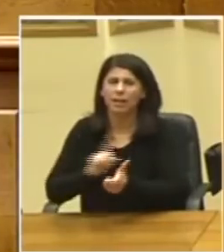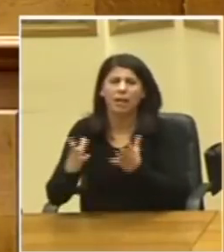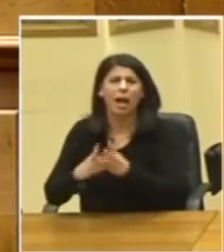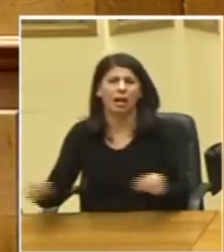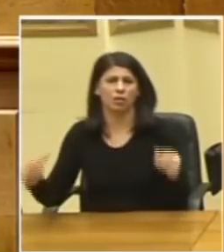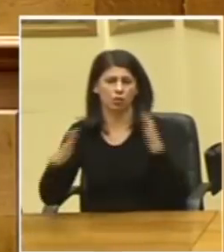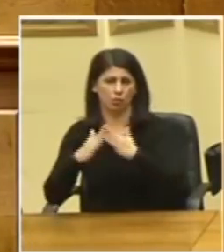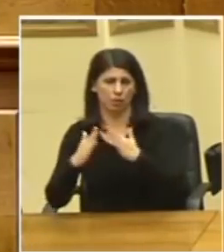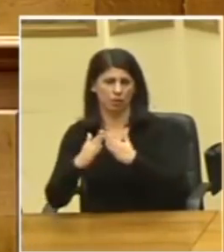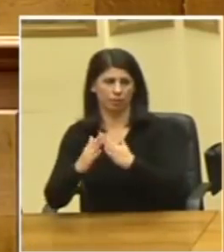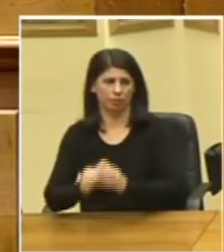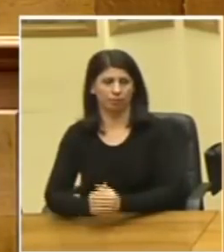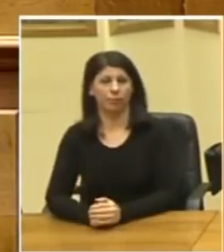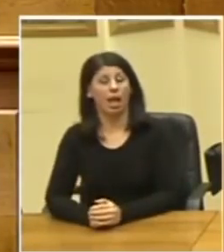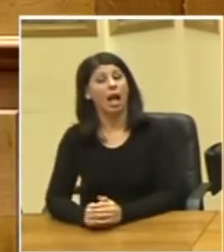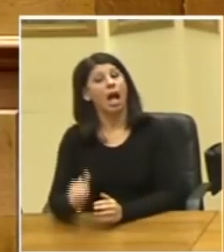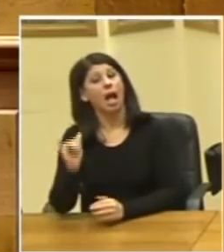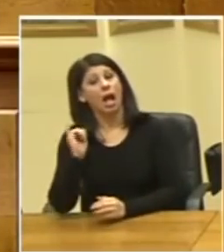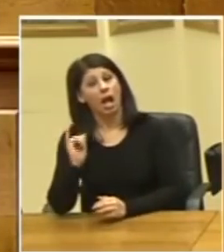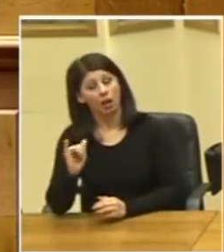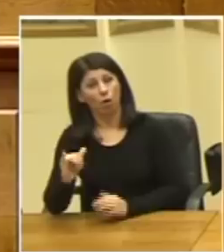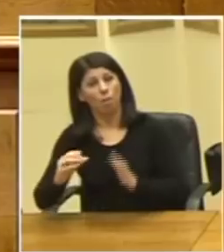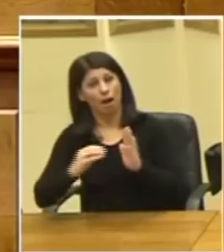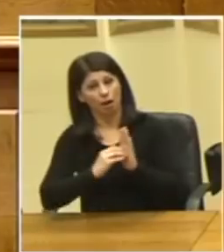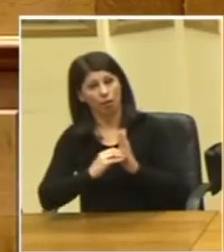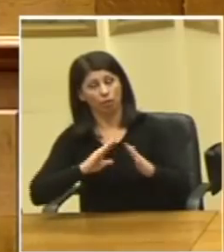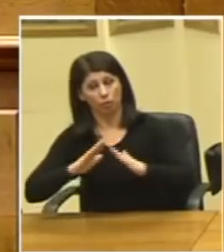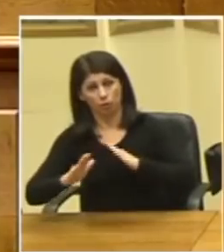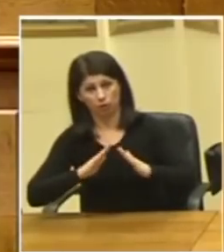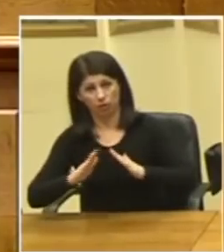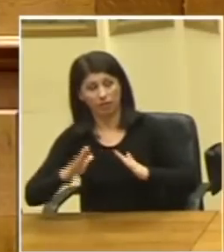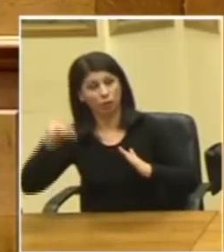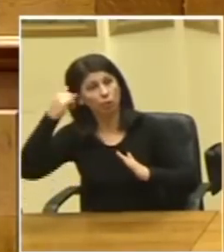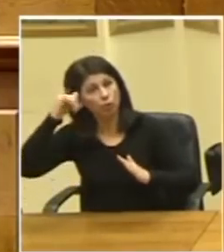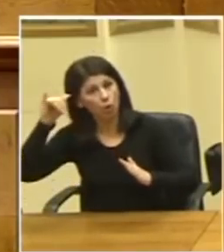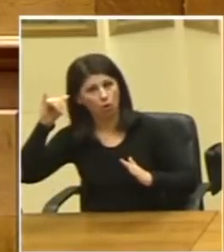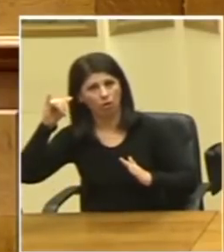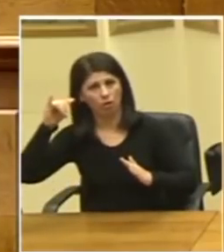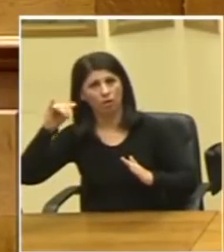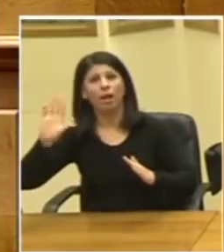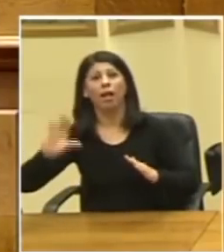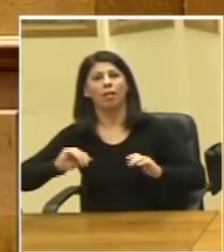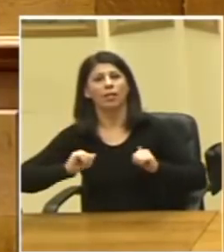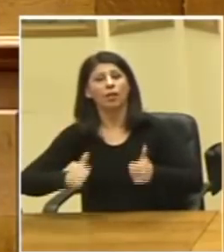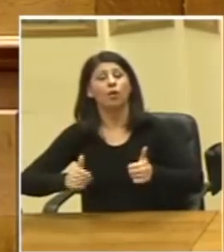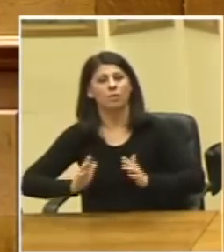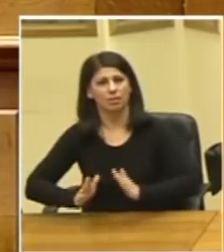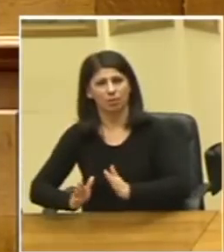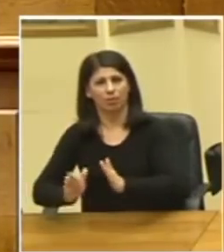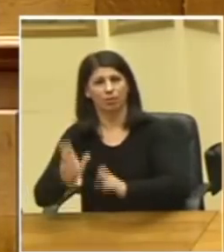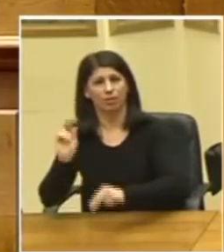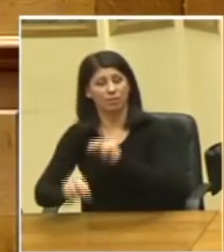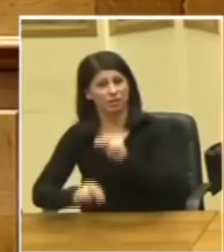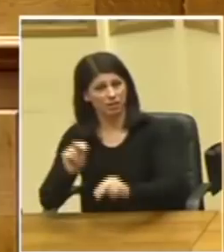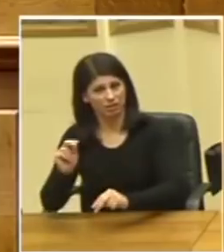σπίτι της. Ακόμα και το άρθρο για την προστασία των ζώων δεν τόλμησε να προχωρήσει, να